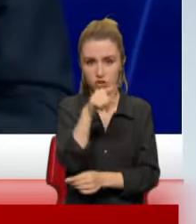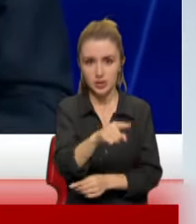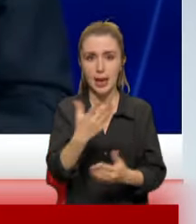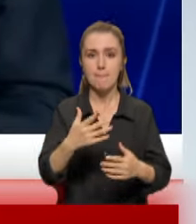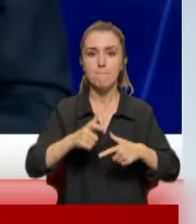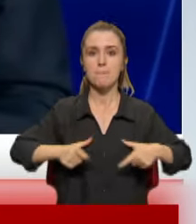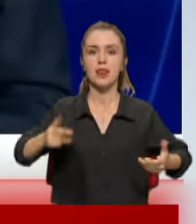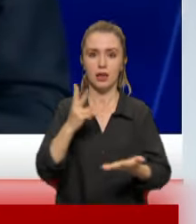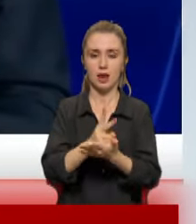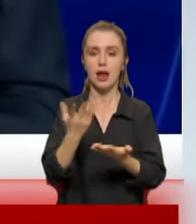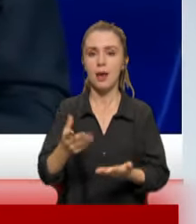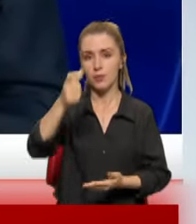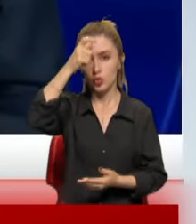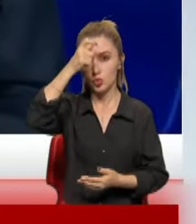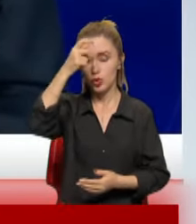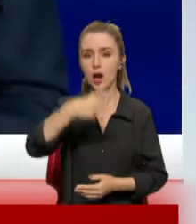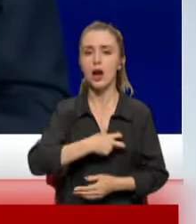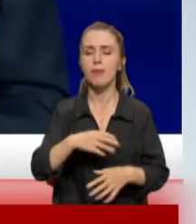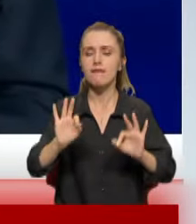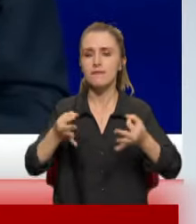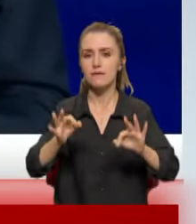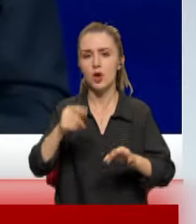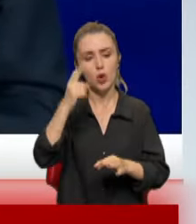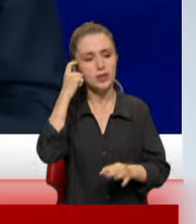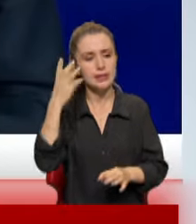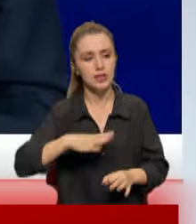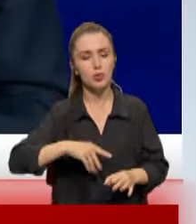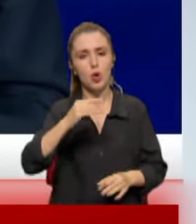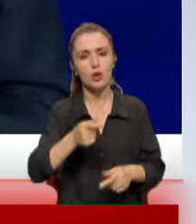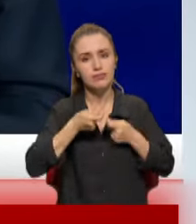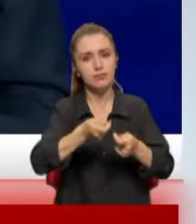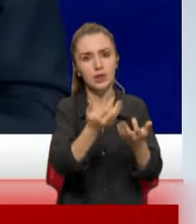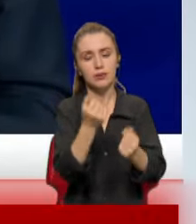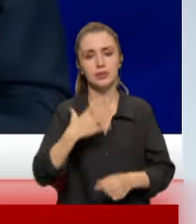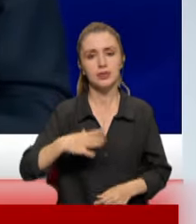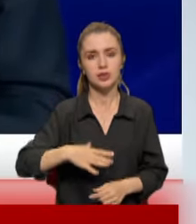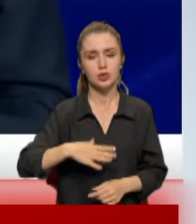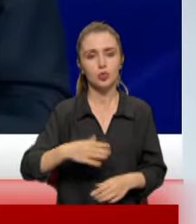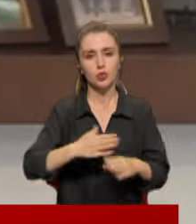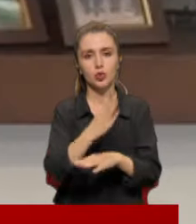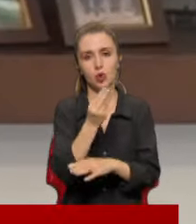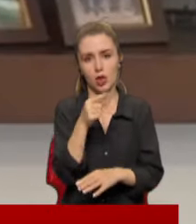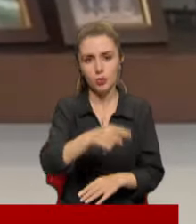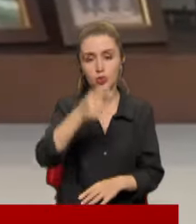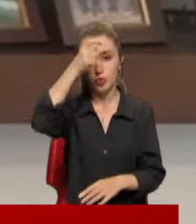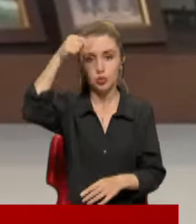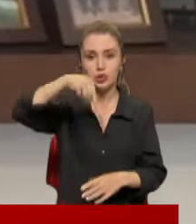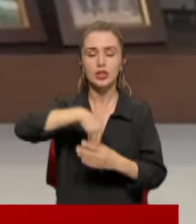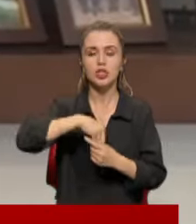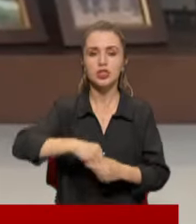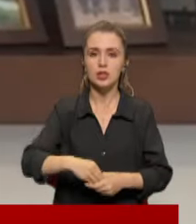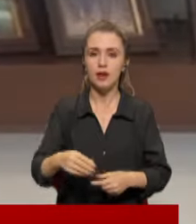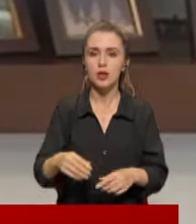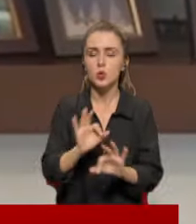hem milli iradenin hem de Türkiye'nin kalbidir. Orayı tanımasını, orada yetişmesini daha doğru olacağını düşündüm. Türkiye'de çok